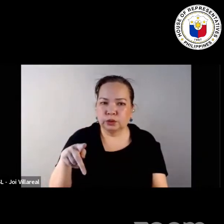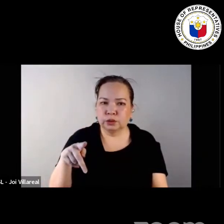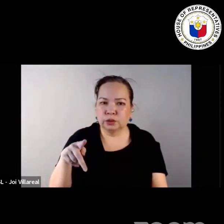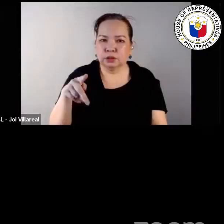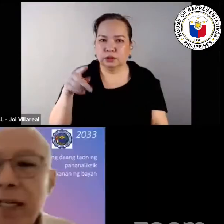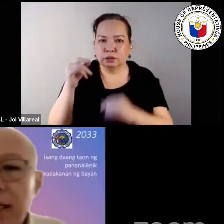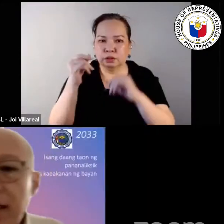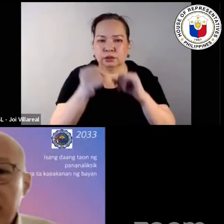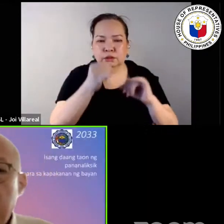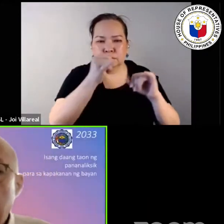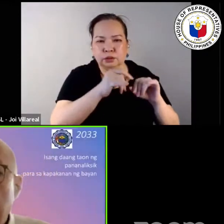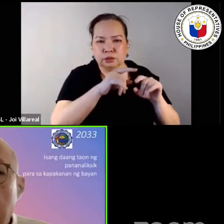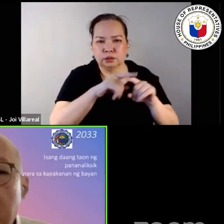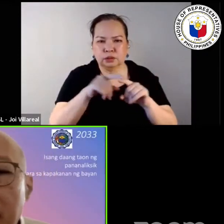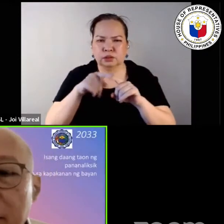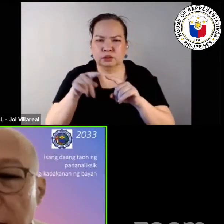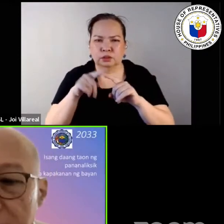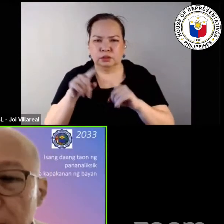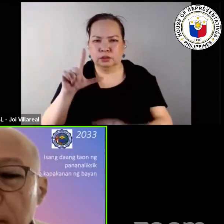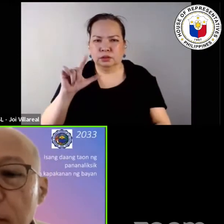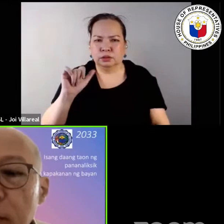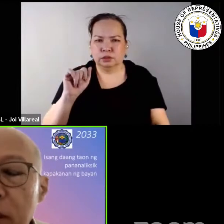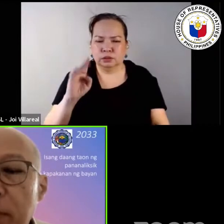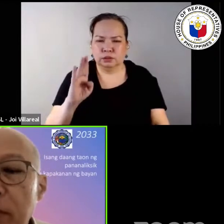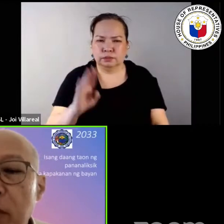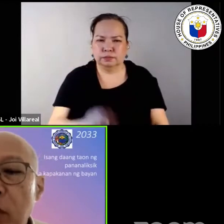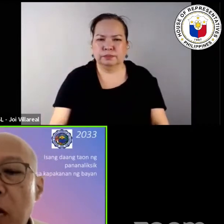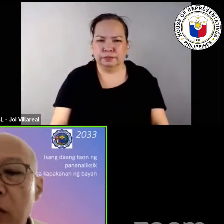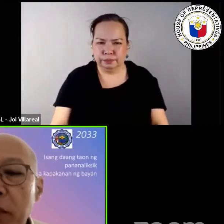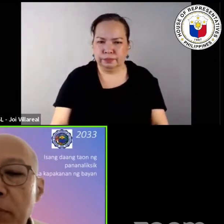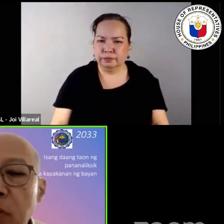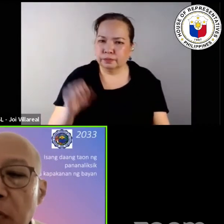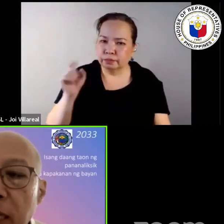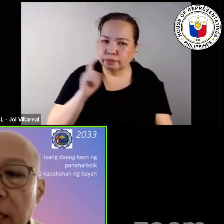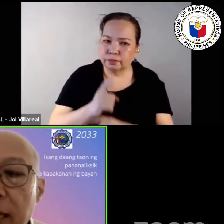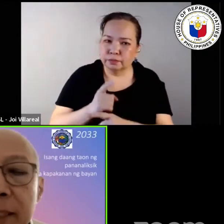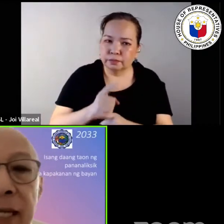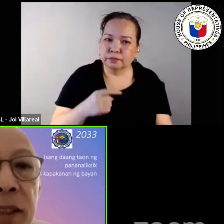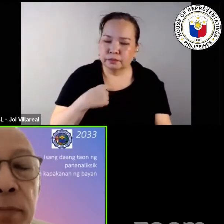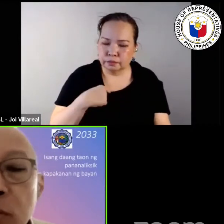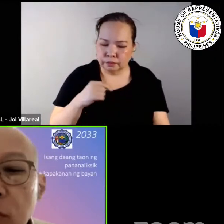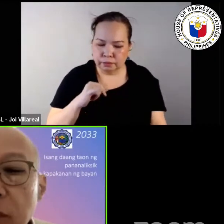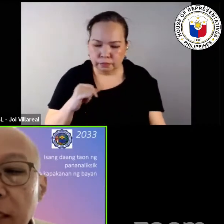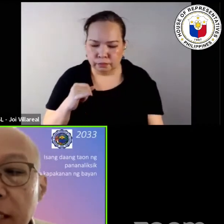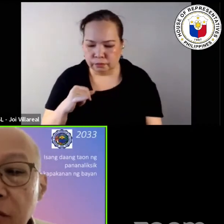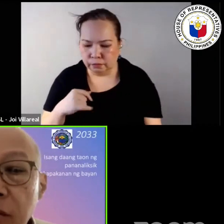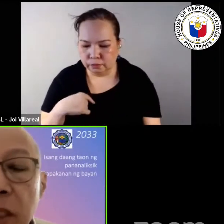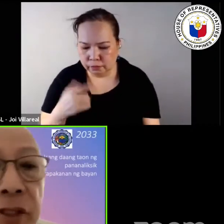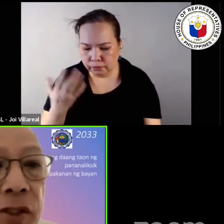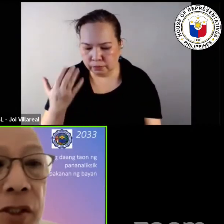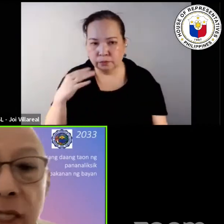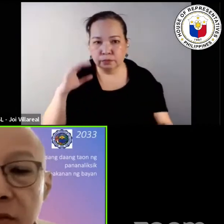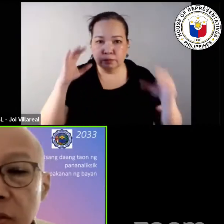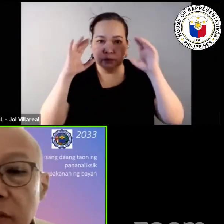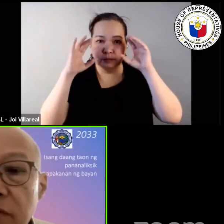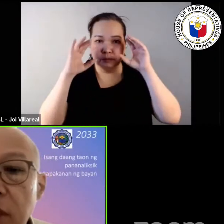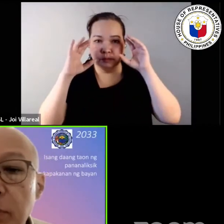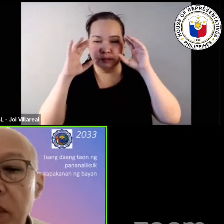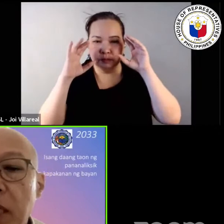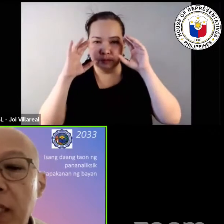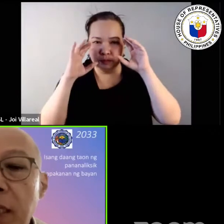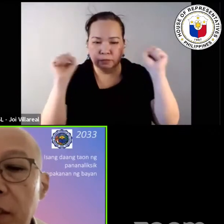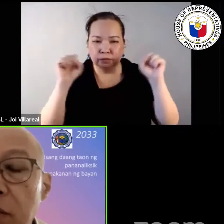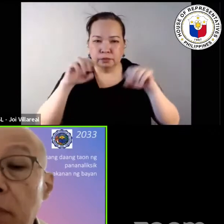Pilar? Yes, tama po. Tama po, Congressman Romulo. Ako rin po ay dating Pangulo ng National Research Council